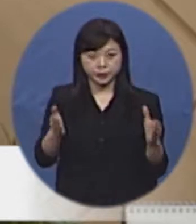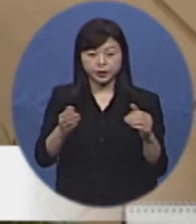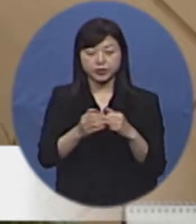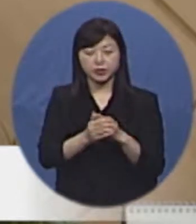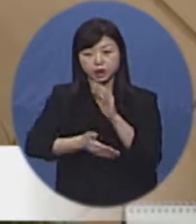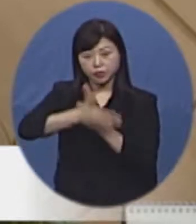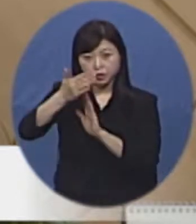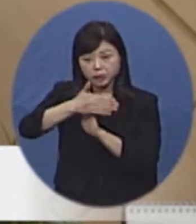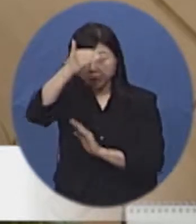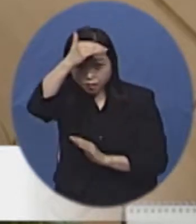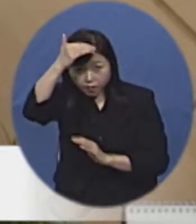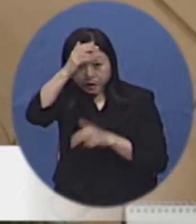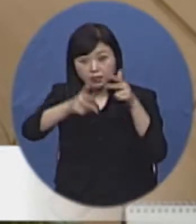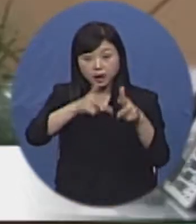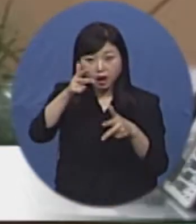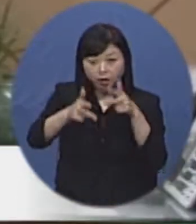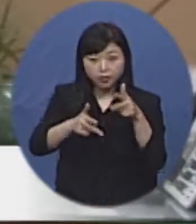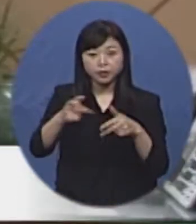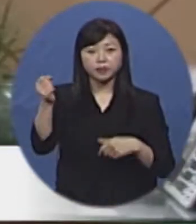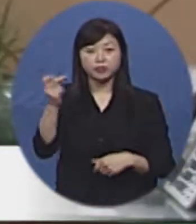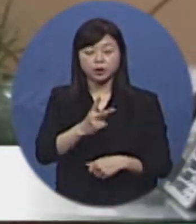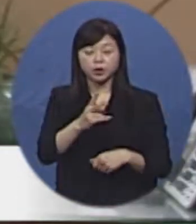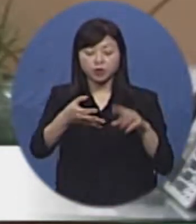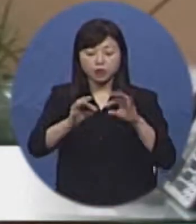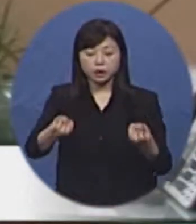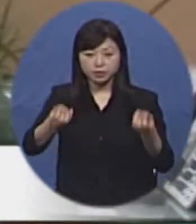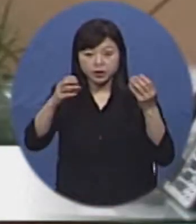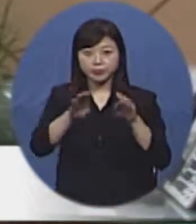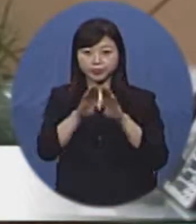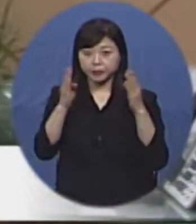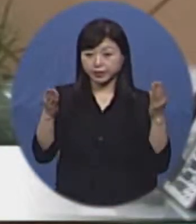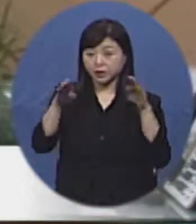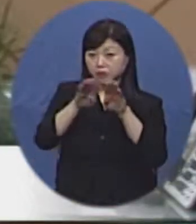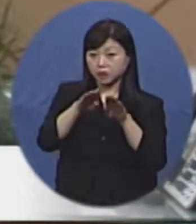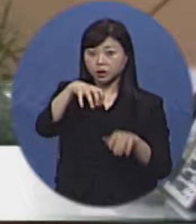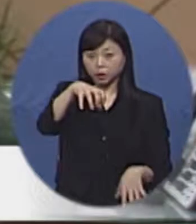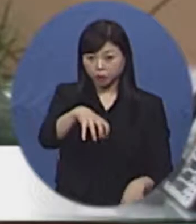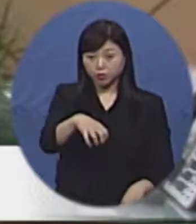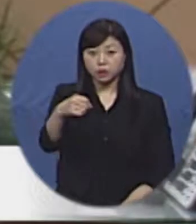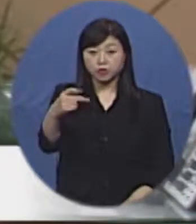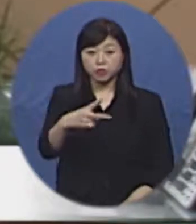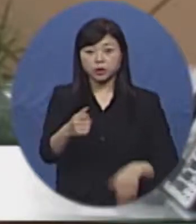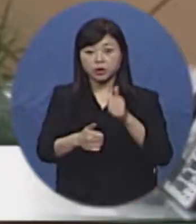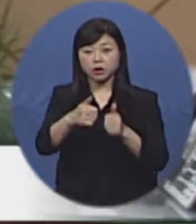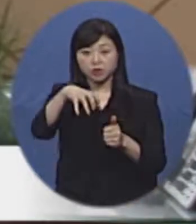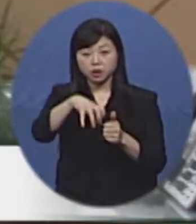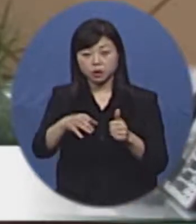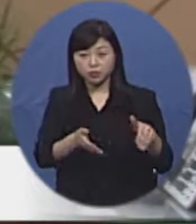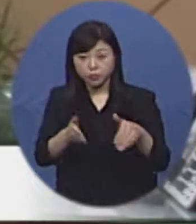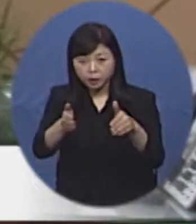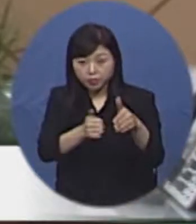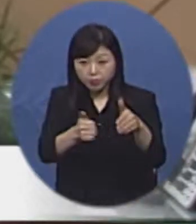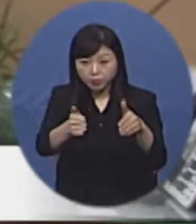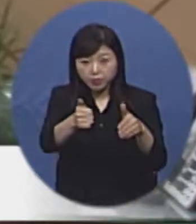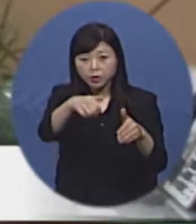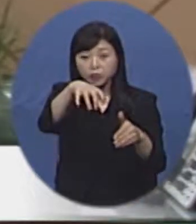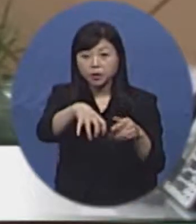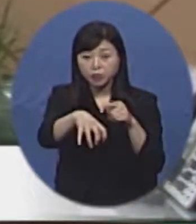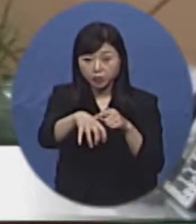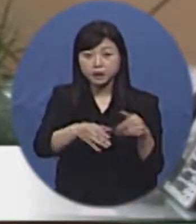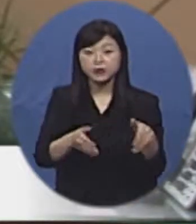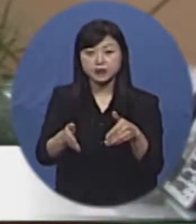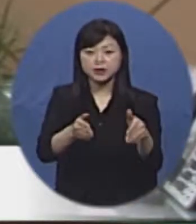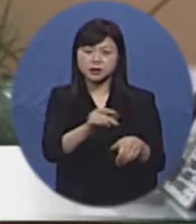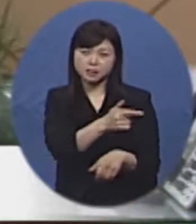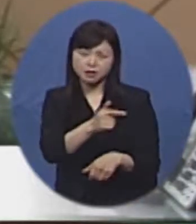도시경관 사업이라든가 또 올림픽 그 개폐식장, 또 경기장, 또 진입도로 등도